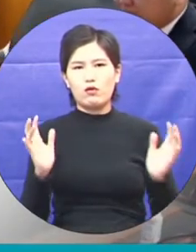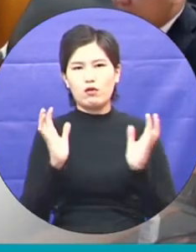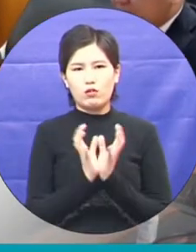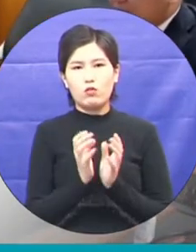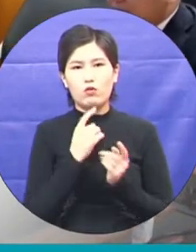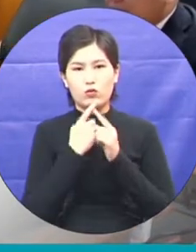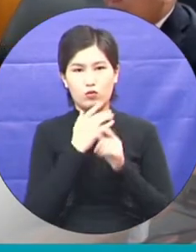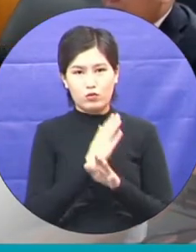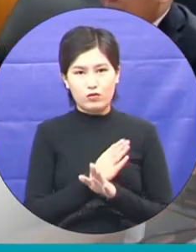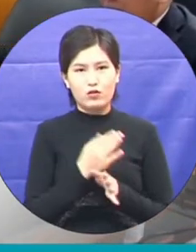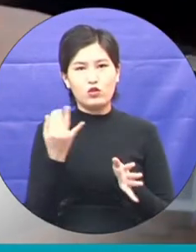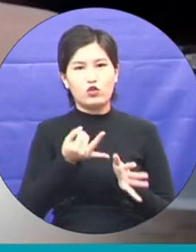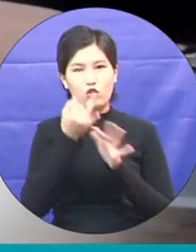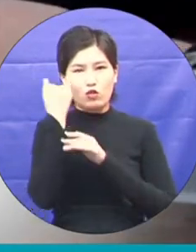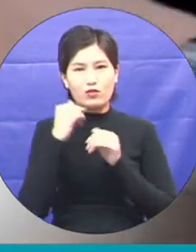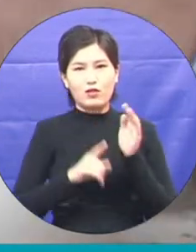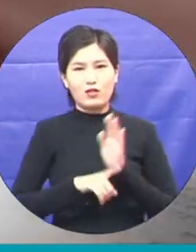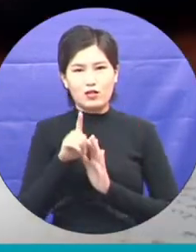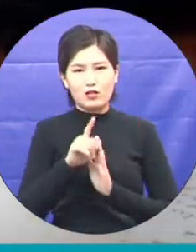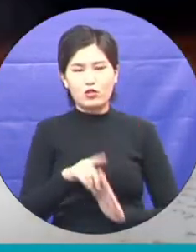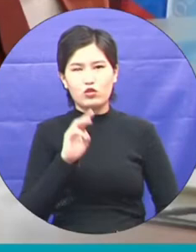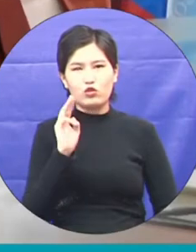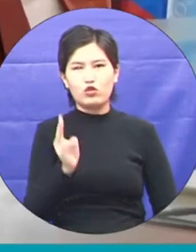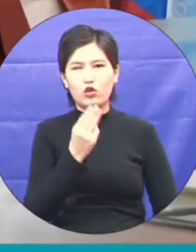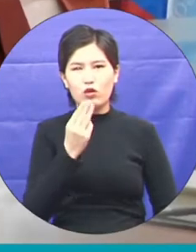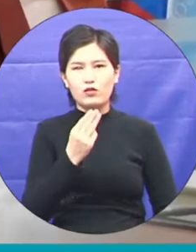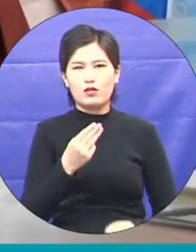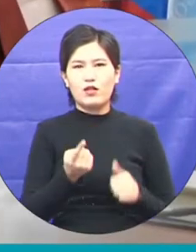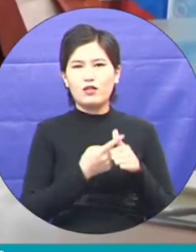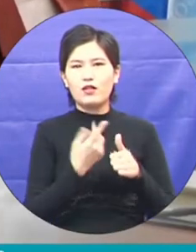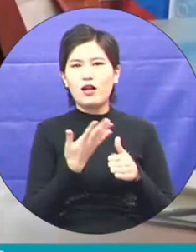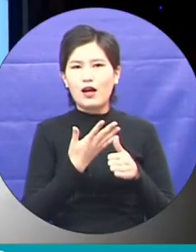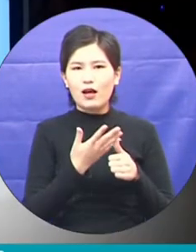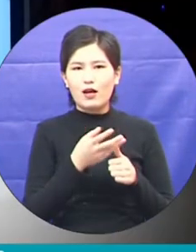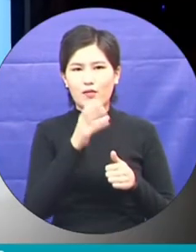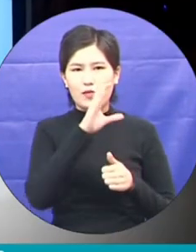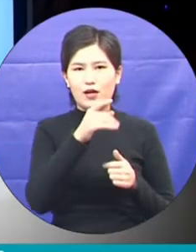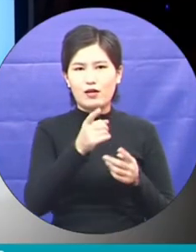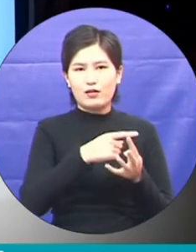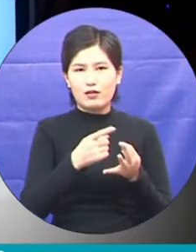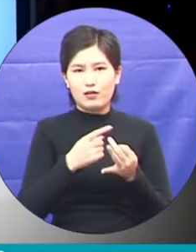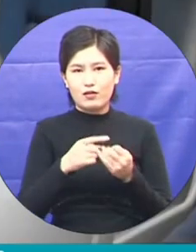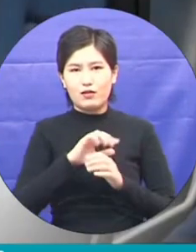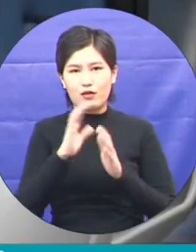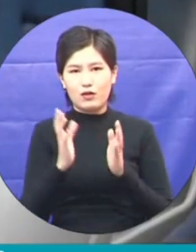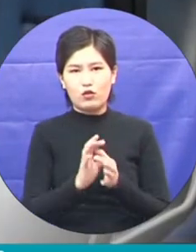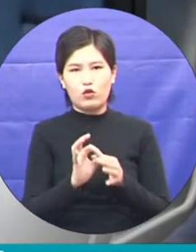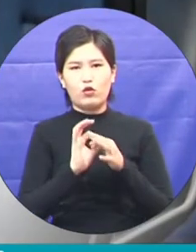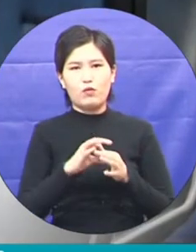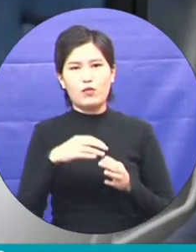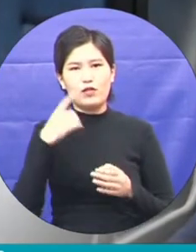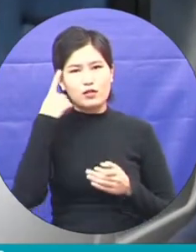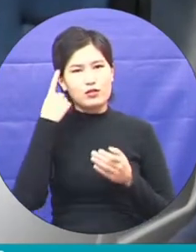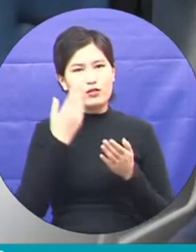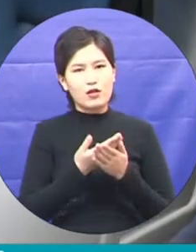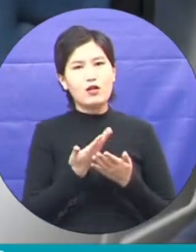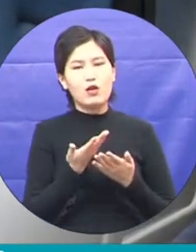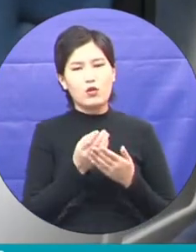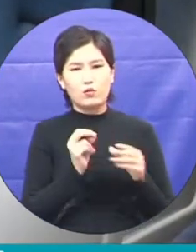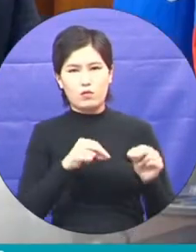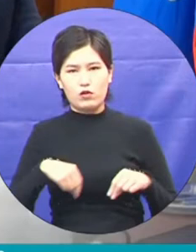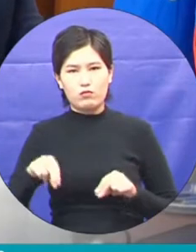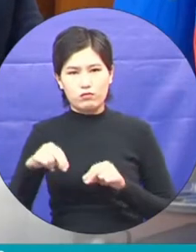За, эх 7 хоногоос тодорхой салбарын одоо үйл ажиллагаатай чиглэсэн санамж жижиг байгууллах жилийн төлөвлөгөөгөө